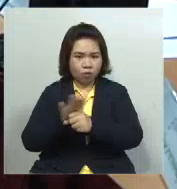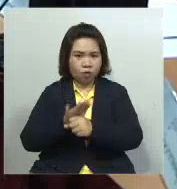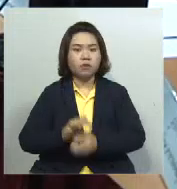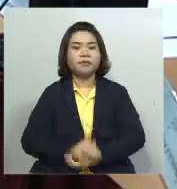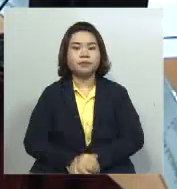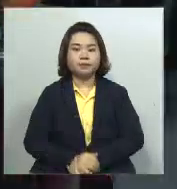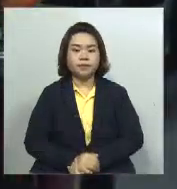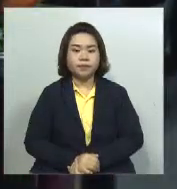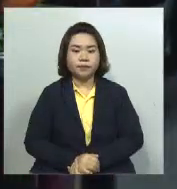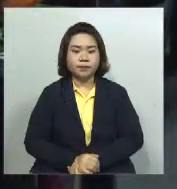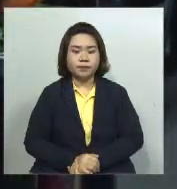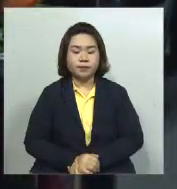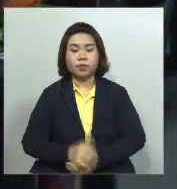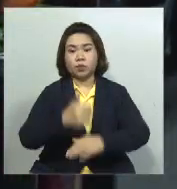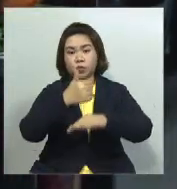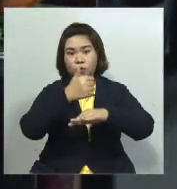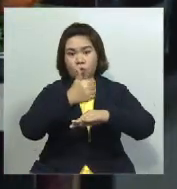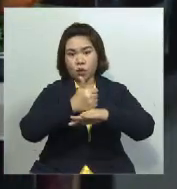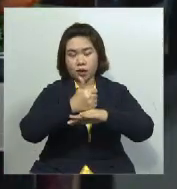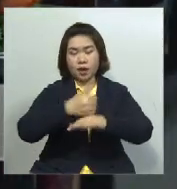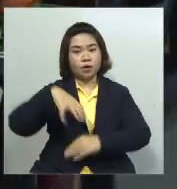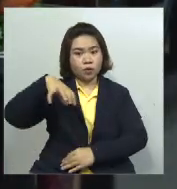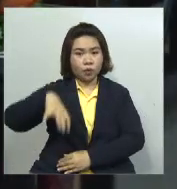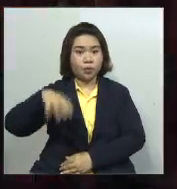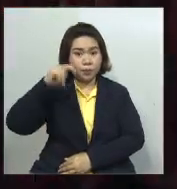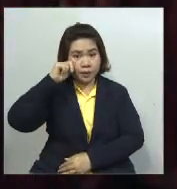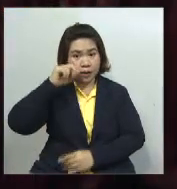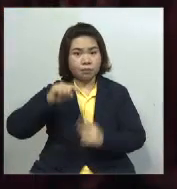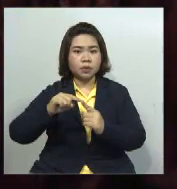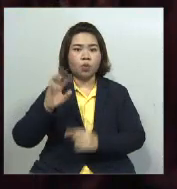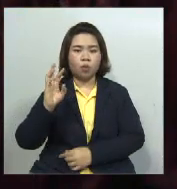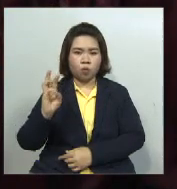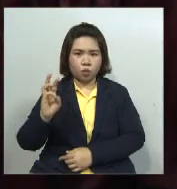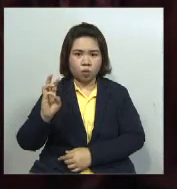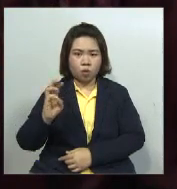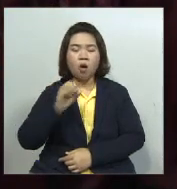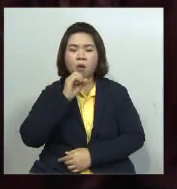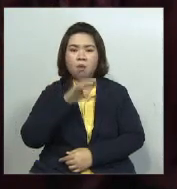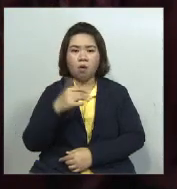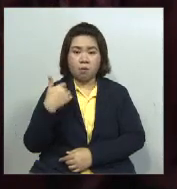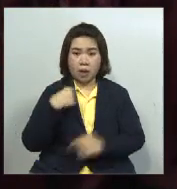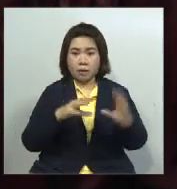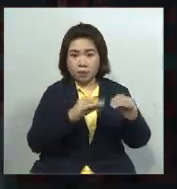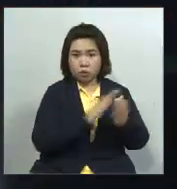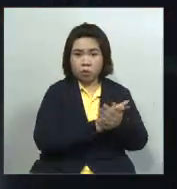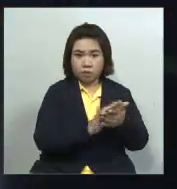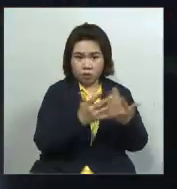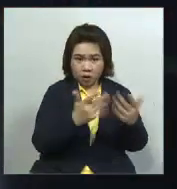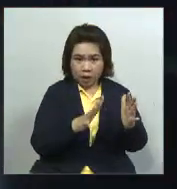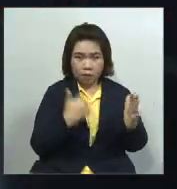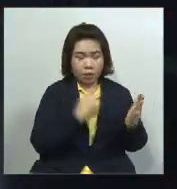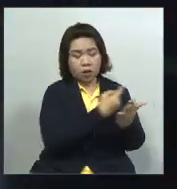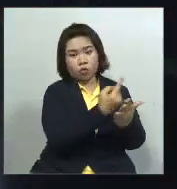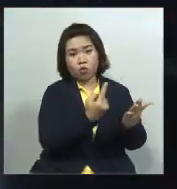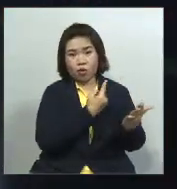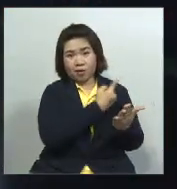นายศักดิ์สิริอยู่สุขผู้อำนวยการสำนักงานชลประทานที่6นะคะที่เปิดเผยภายหลังการประชุมร่วมกับผู้แทน